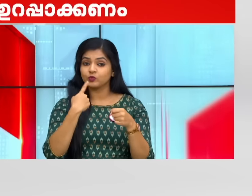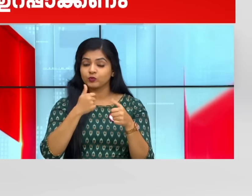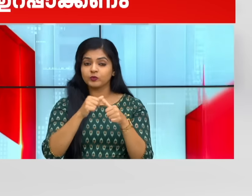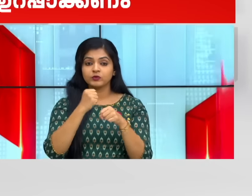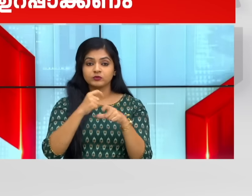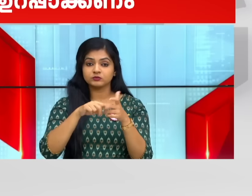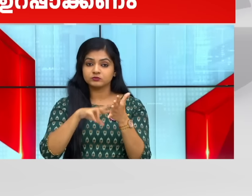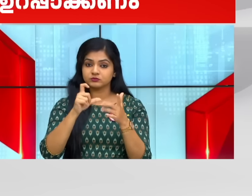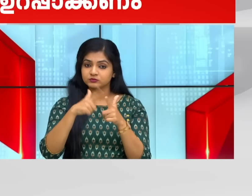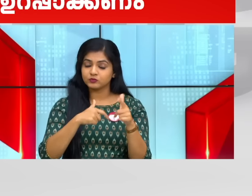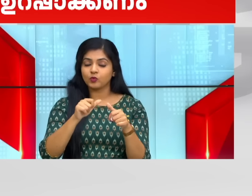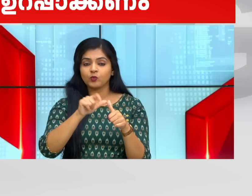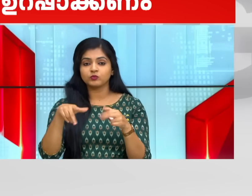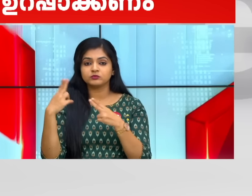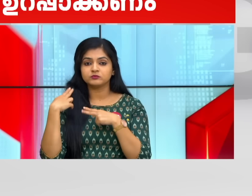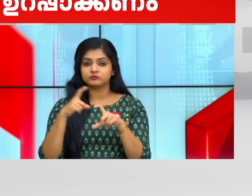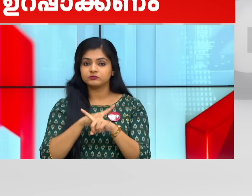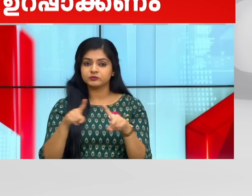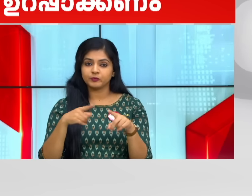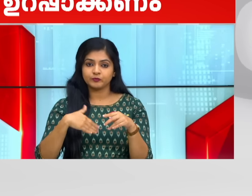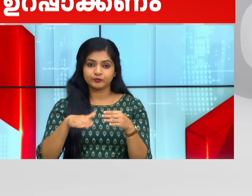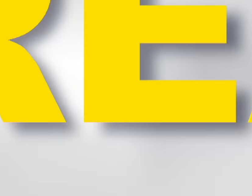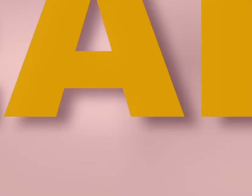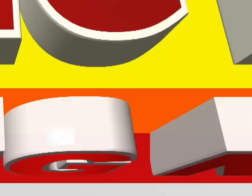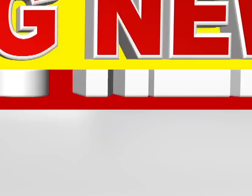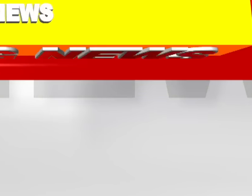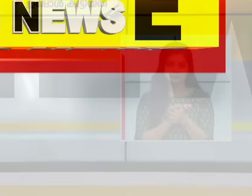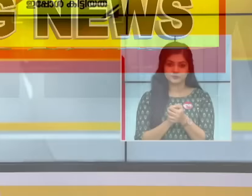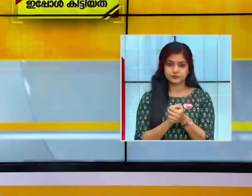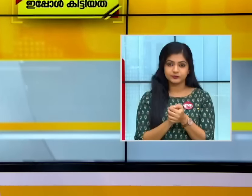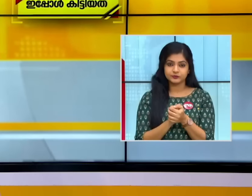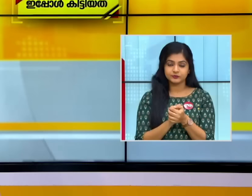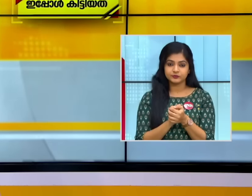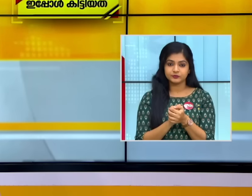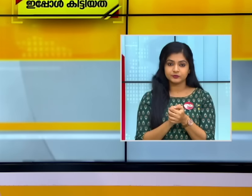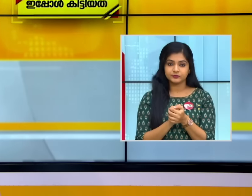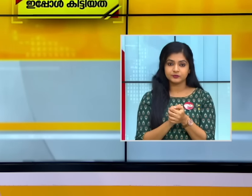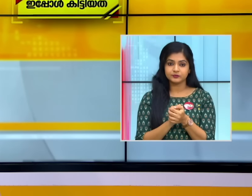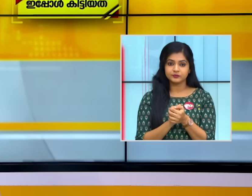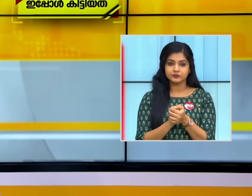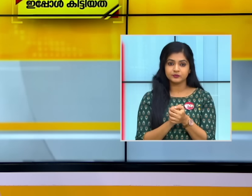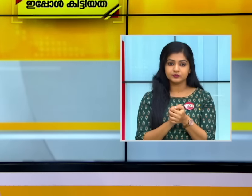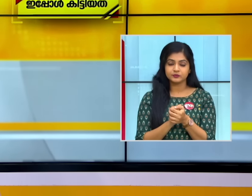കോടതി വ്യക്തമാക്കി. ശരി, രാധാകൃഷ്ണനാണ് വിവരങ്ങൾ നൽകിയത്.